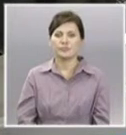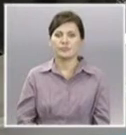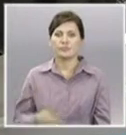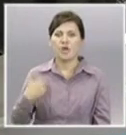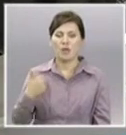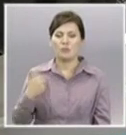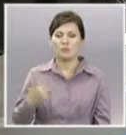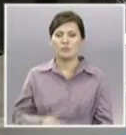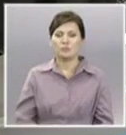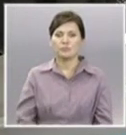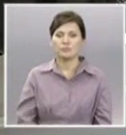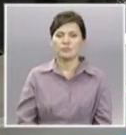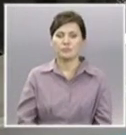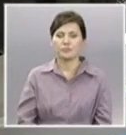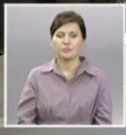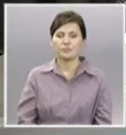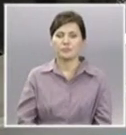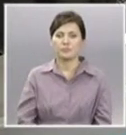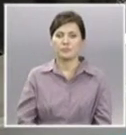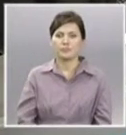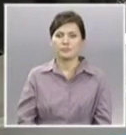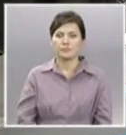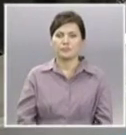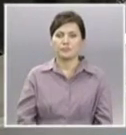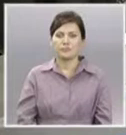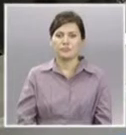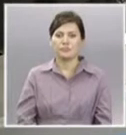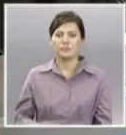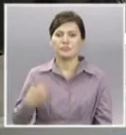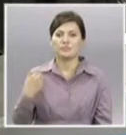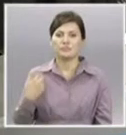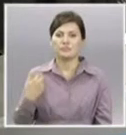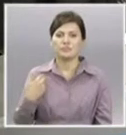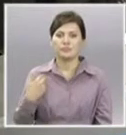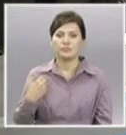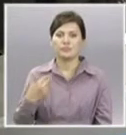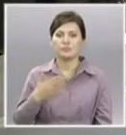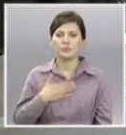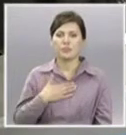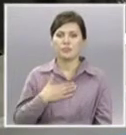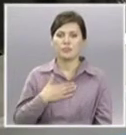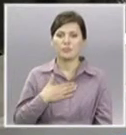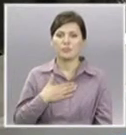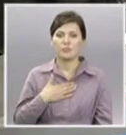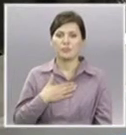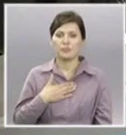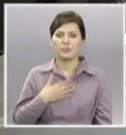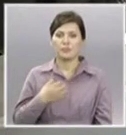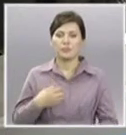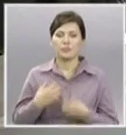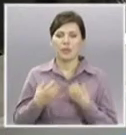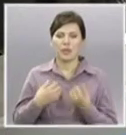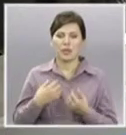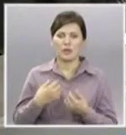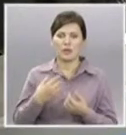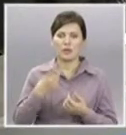Саламатсыз ба? Алло. Иә, тыңдап тұрмыз. Саламатсыздар. Мен бір мазала жүрген бір екі сұрақты